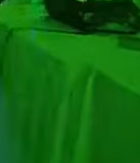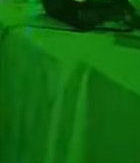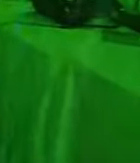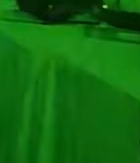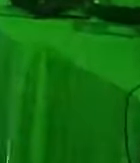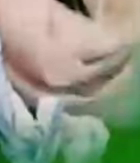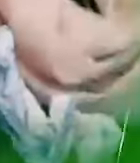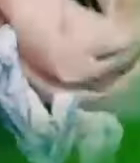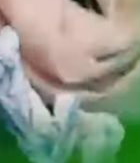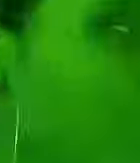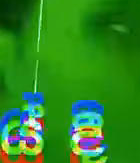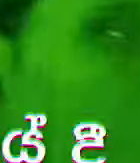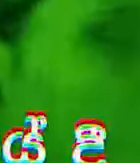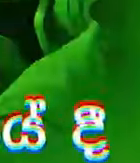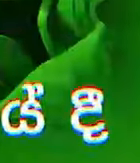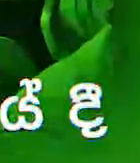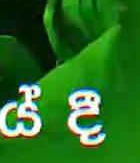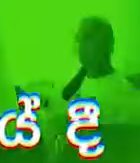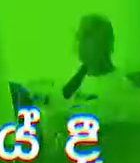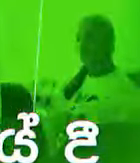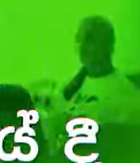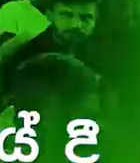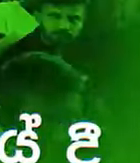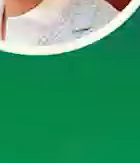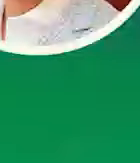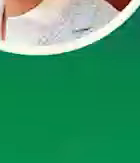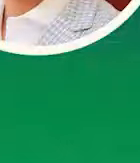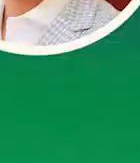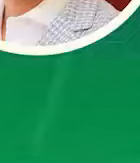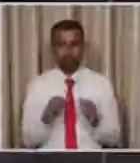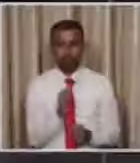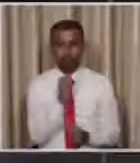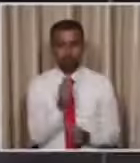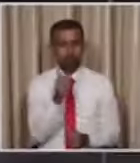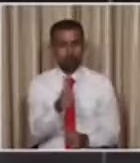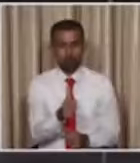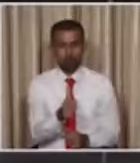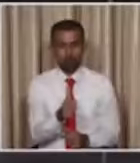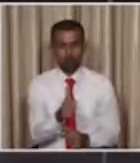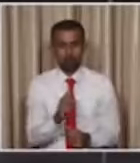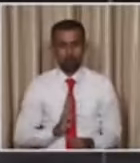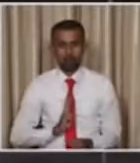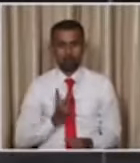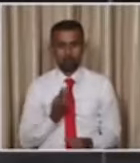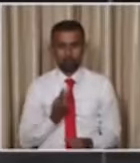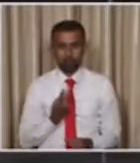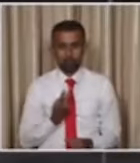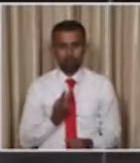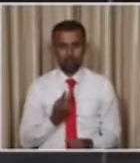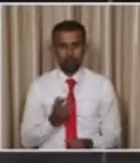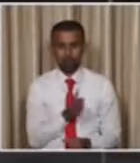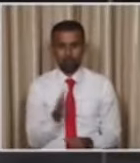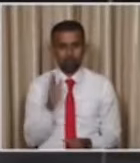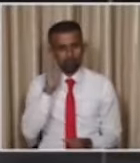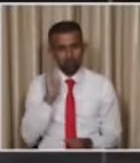ජයගමු ශ්‍රී ලංකා ජූනි 22 සහ 23 අම්පාර එච්.එම්. වීරසිංහ ක්‍රීඩාංගණයේදී. දැන් සංක්‍රාන්තික ලිංගිකයන් අතර